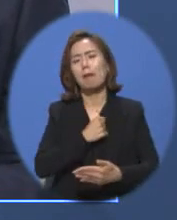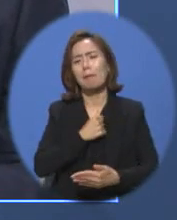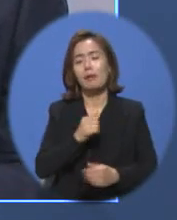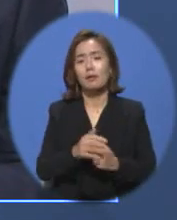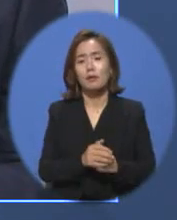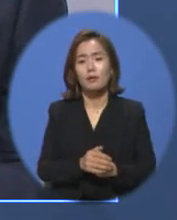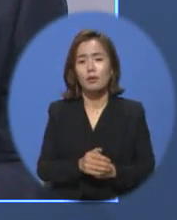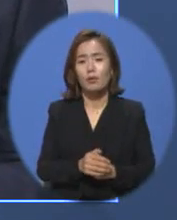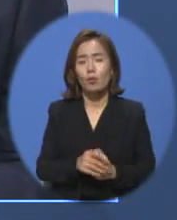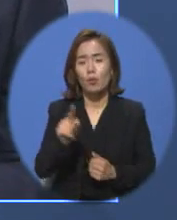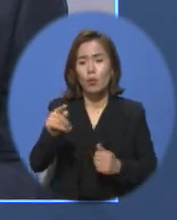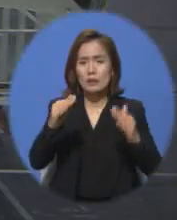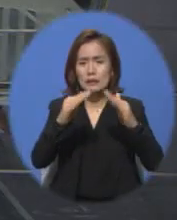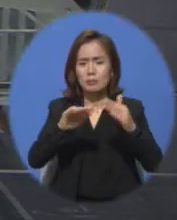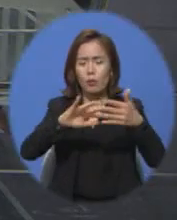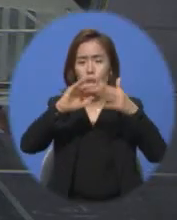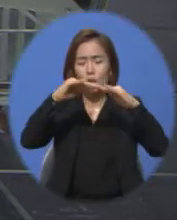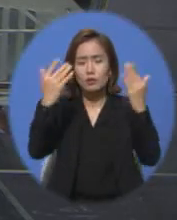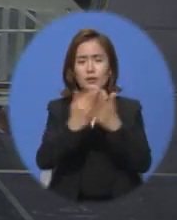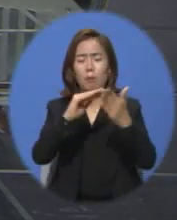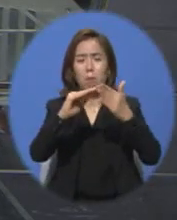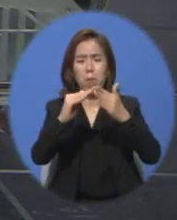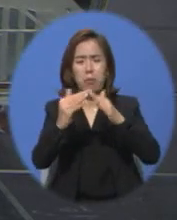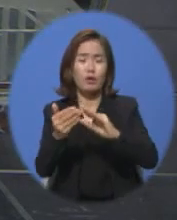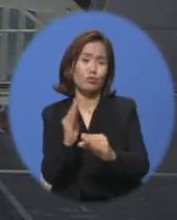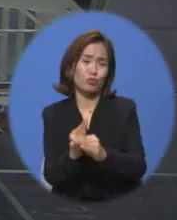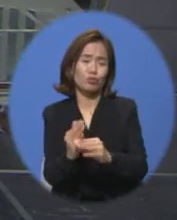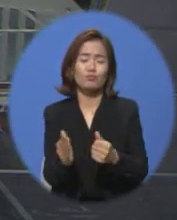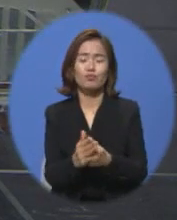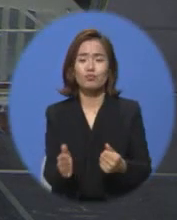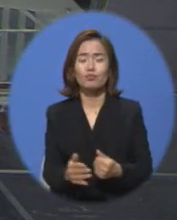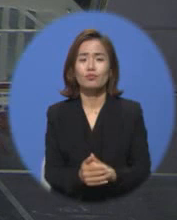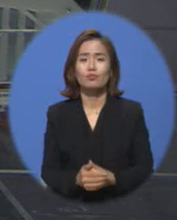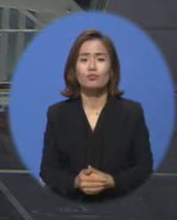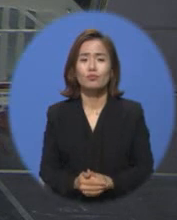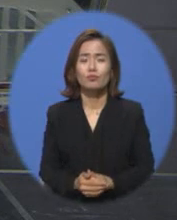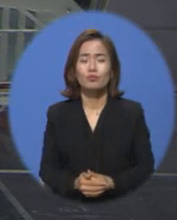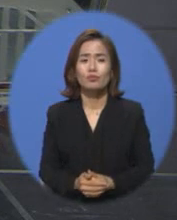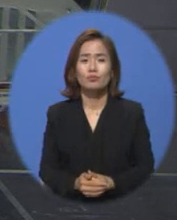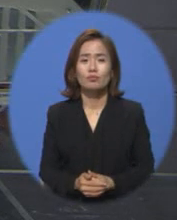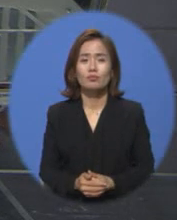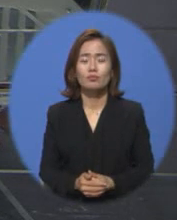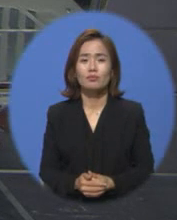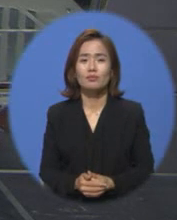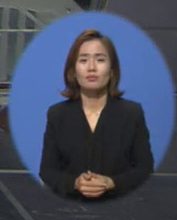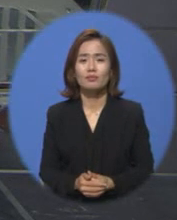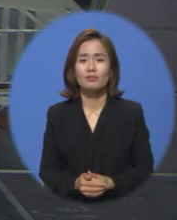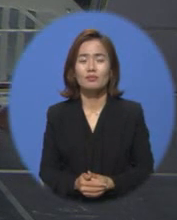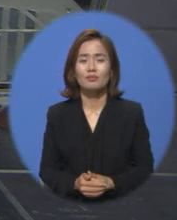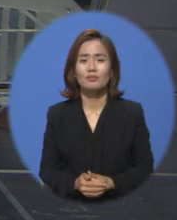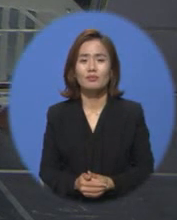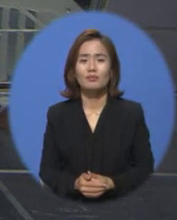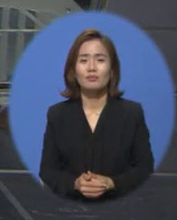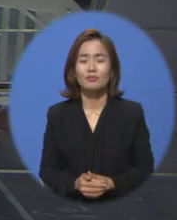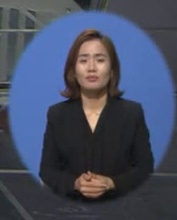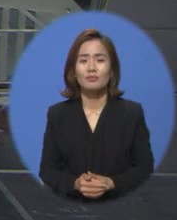요.왜오래된집들은 이렇게버려진폐허가되었을까요?그것들은 방치되어썩어가고있다.예.오늘은여기까지입니다 .자,어쨌든,